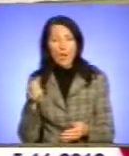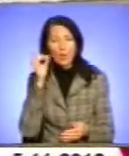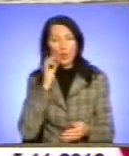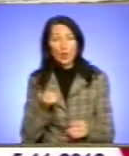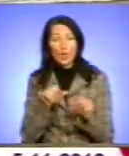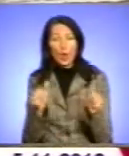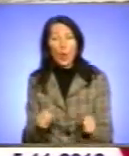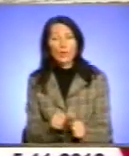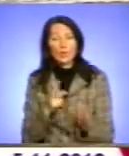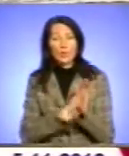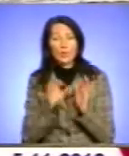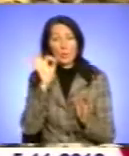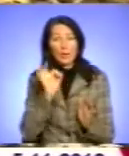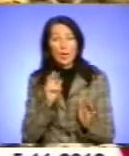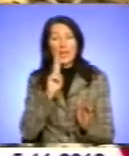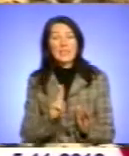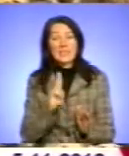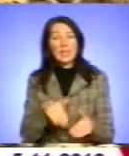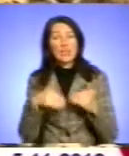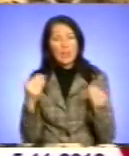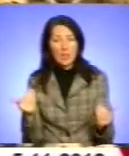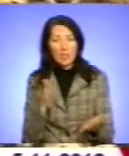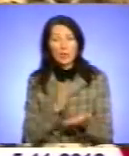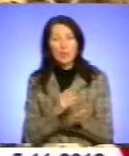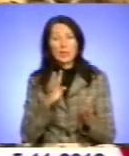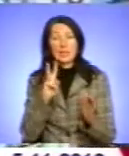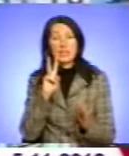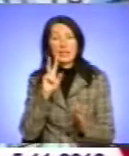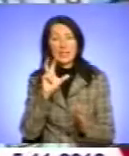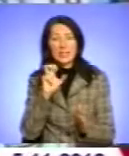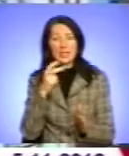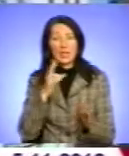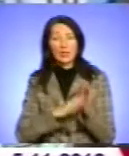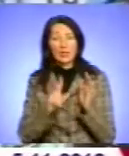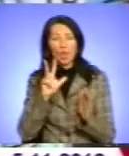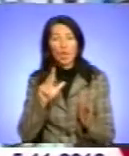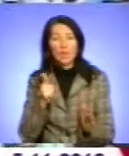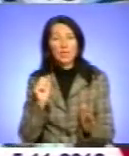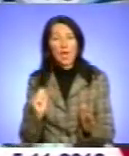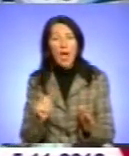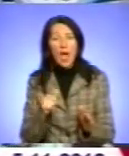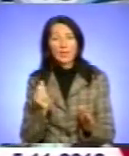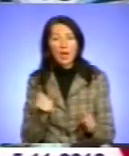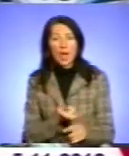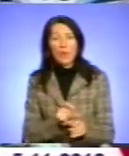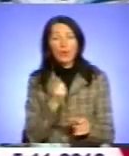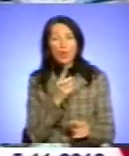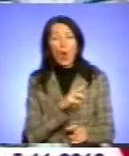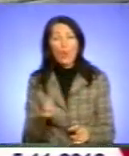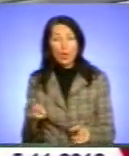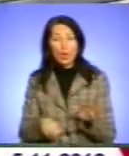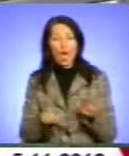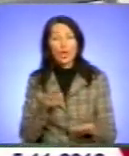80 центнерів більша, ніж торік, і становить 393 центнери з гектара. Більше 1 мільйона тонн буряків уже